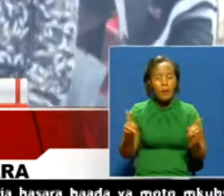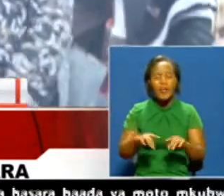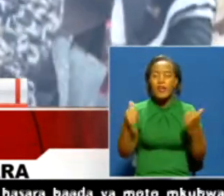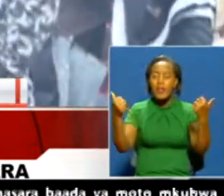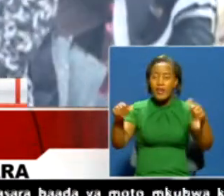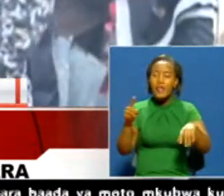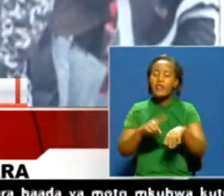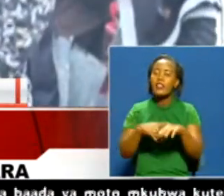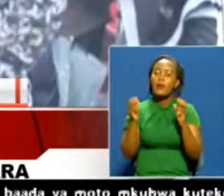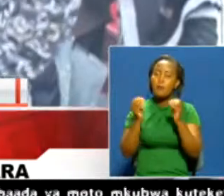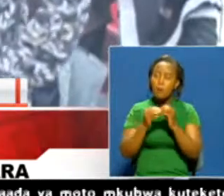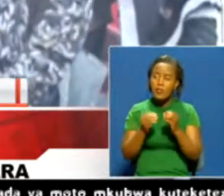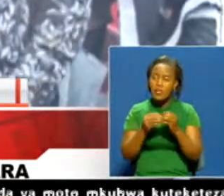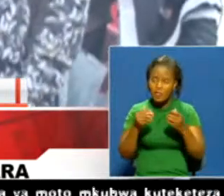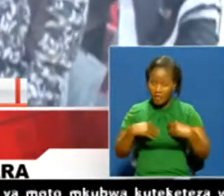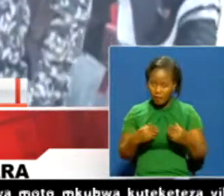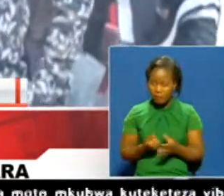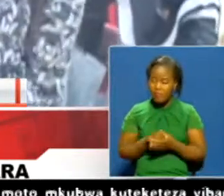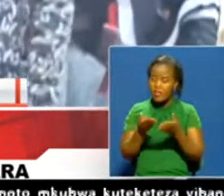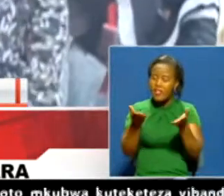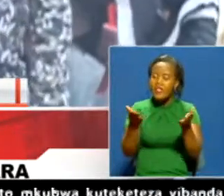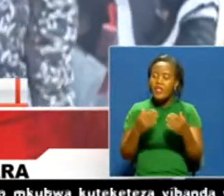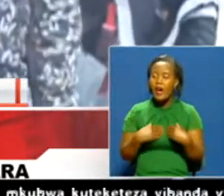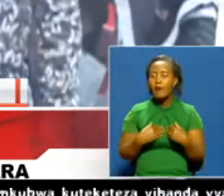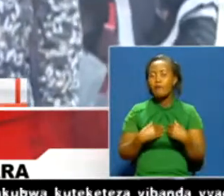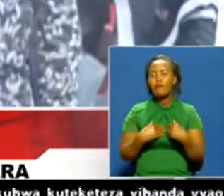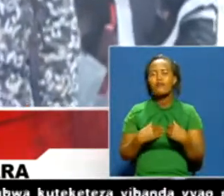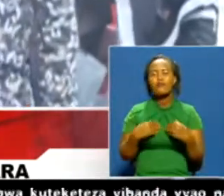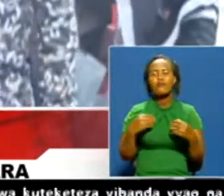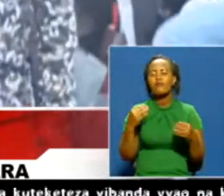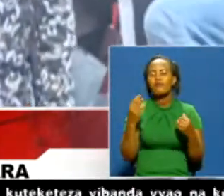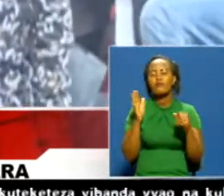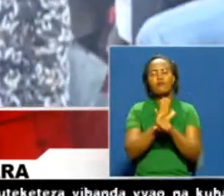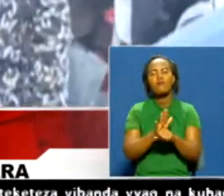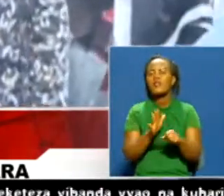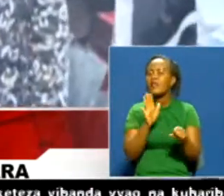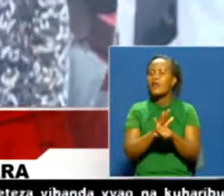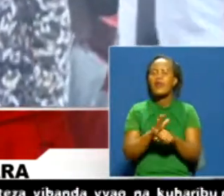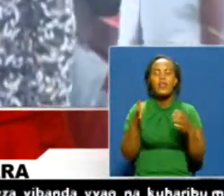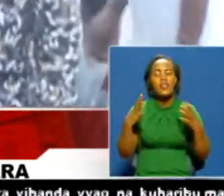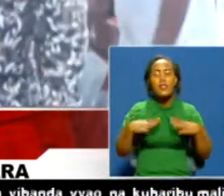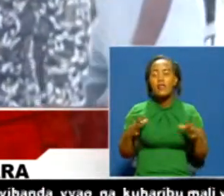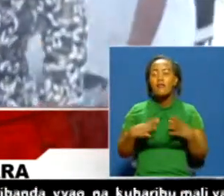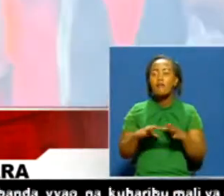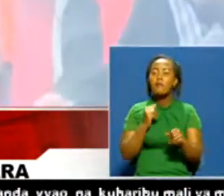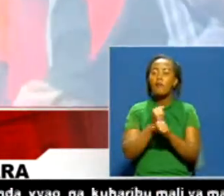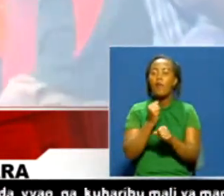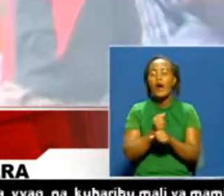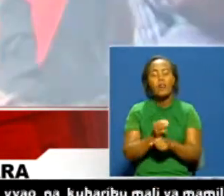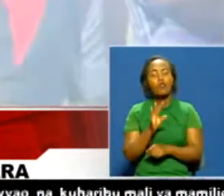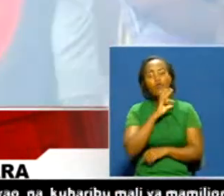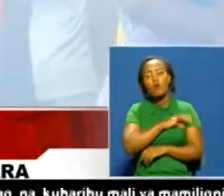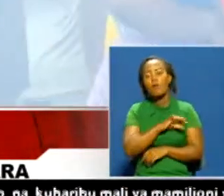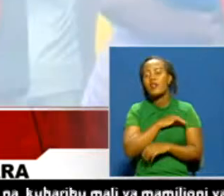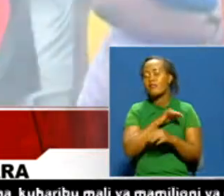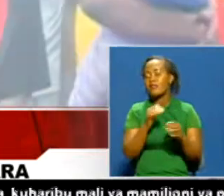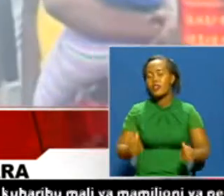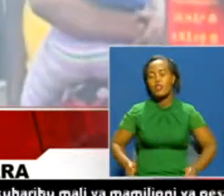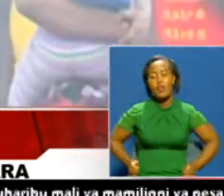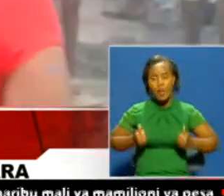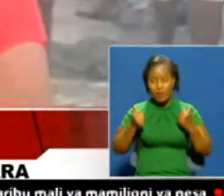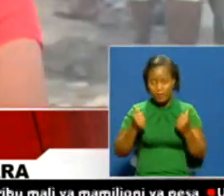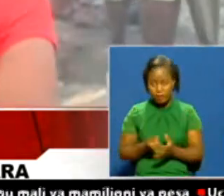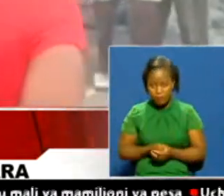kuna wajane, kuna single mothers, kuna watu hapa ndio wanaangalia tegemeo lao na kuna watoto wanaenda form 1. Msimamizi wa biashara